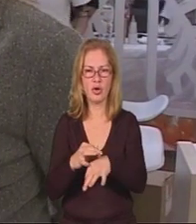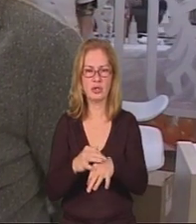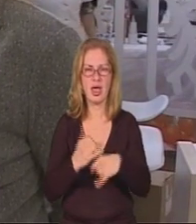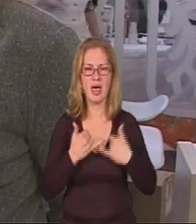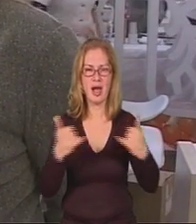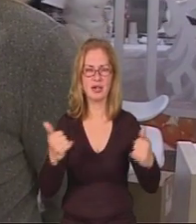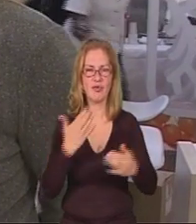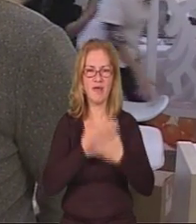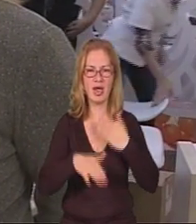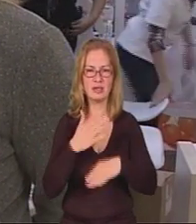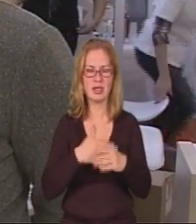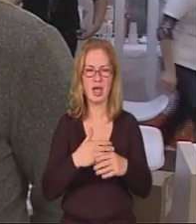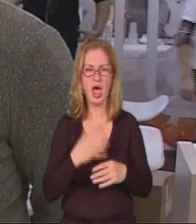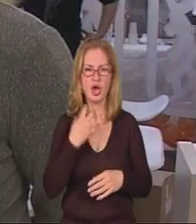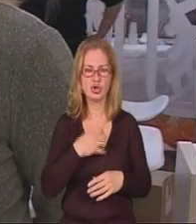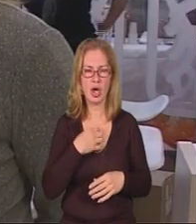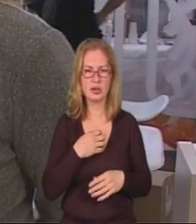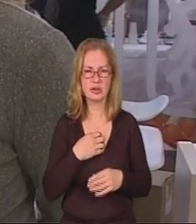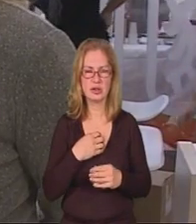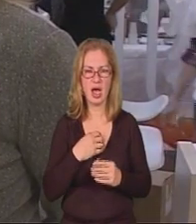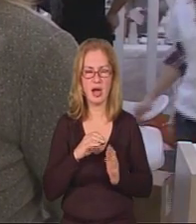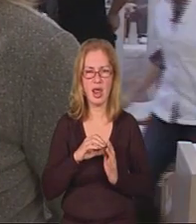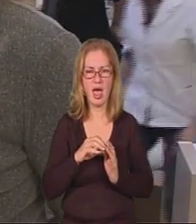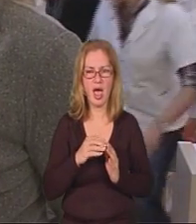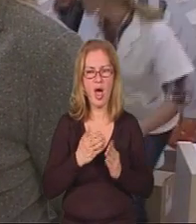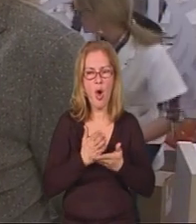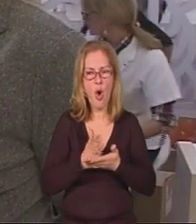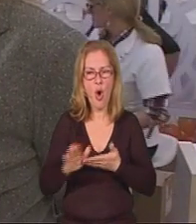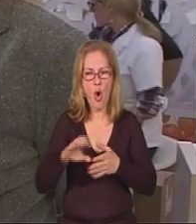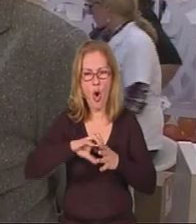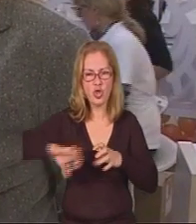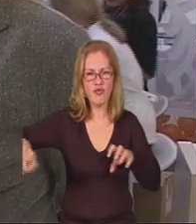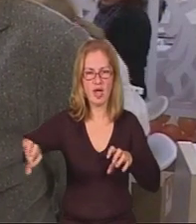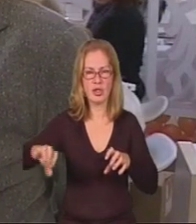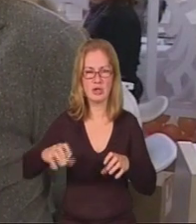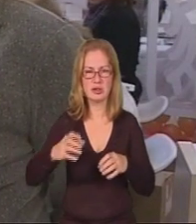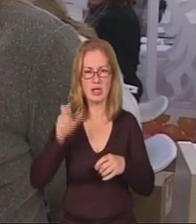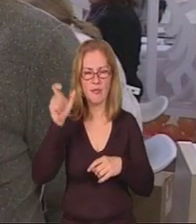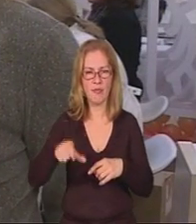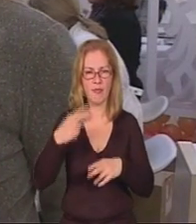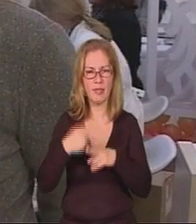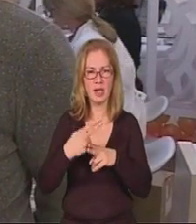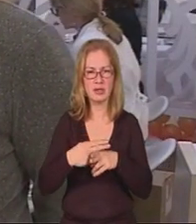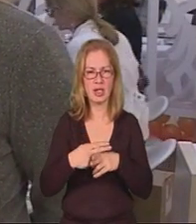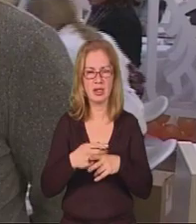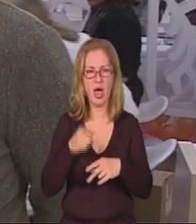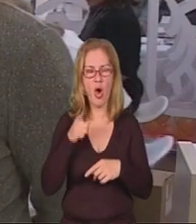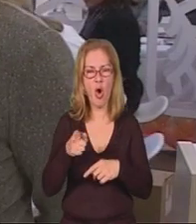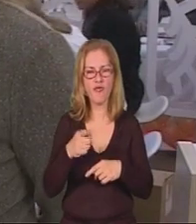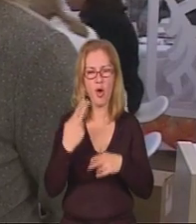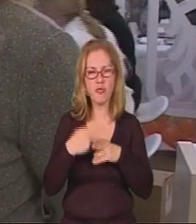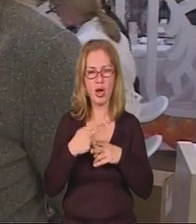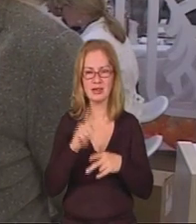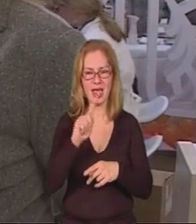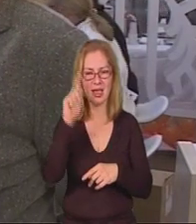razvoja invaliditeta, do socijalne izolovanosti pacijenata. Nažalost, mi o ovoj bolesti ne